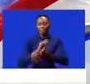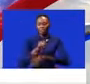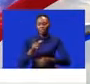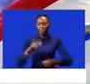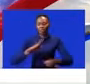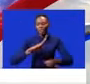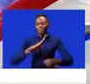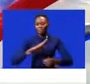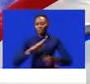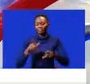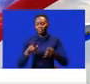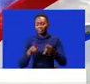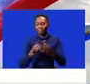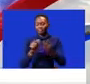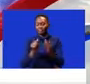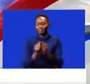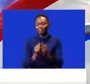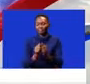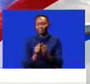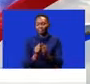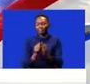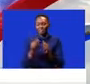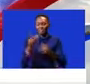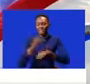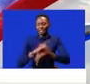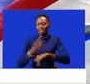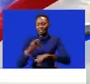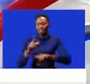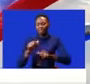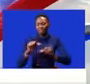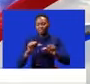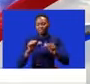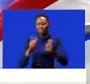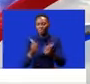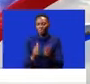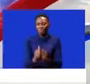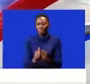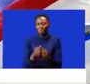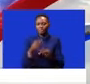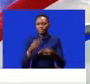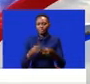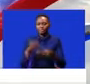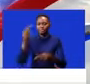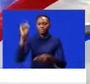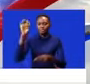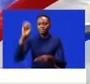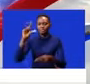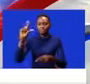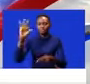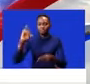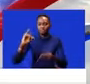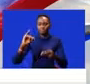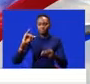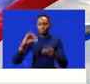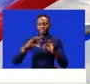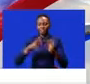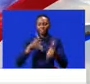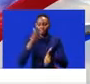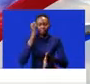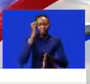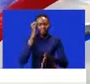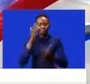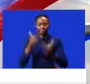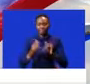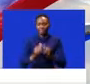kendo Easter mari dhi e yono majaber. Nyinga Neli Achieng Ndini, jaloko mara Bela Achieng.